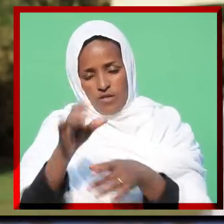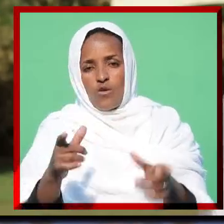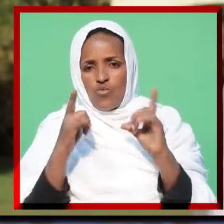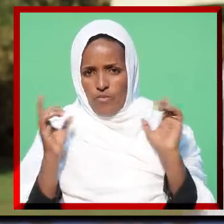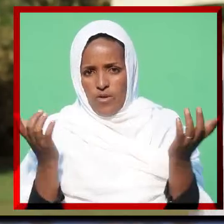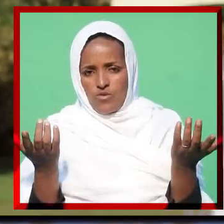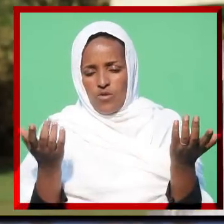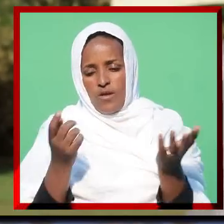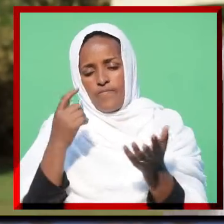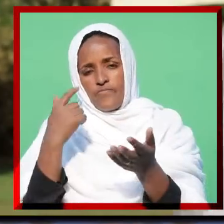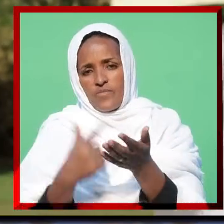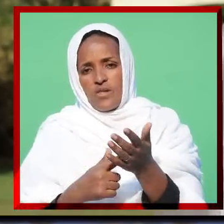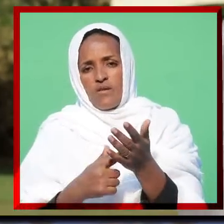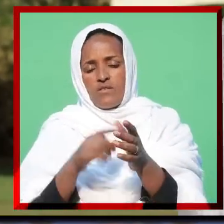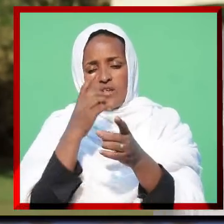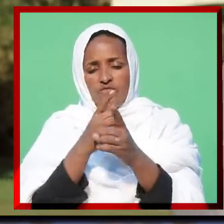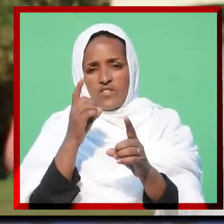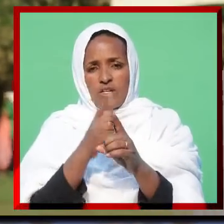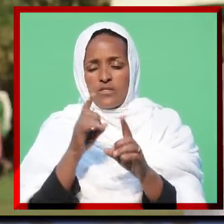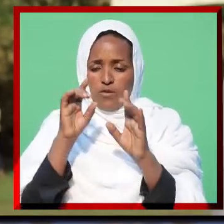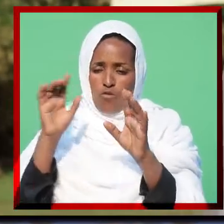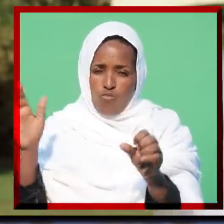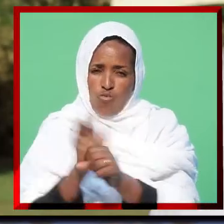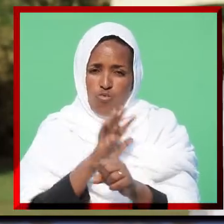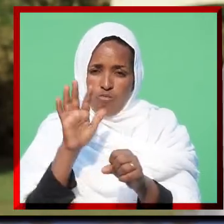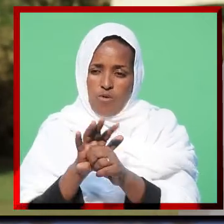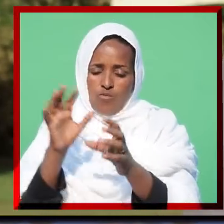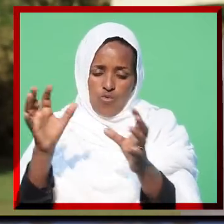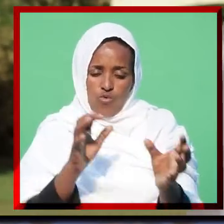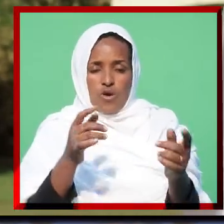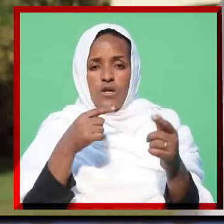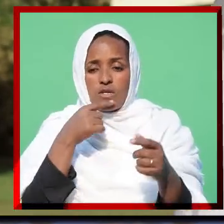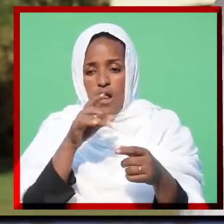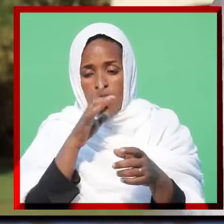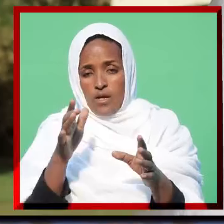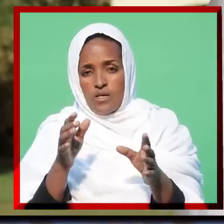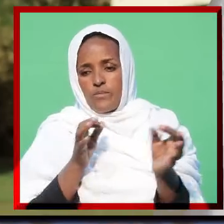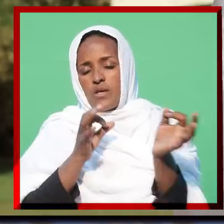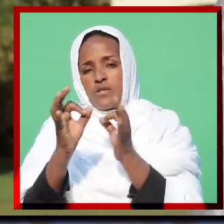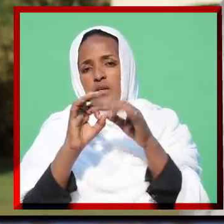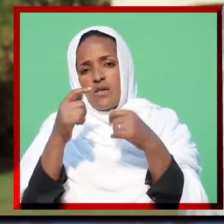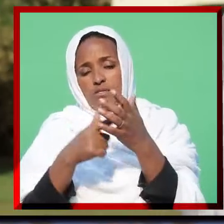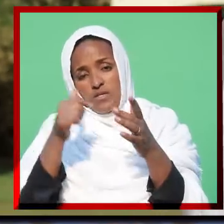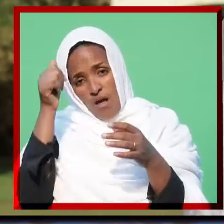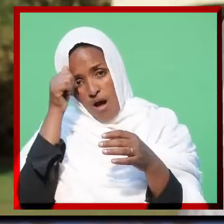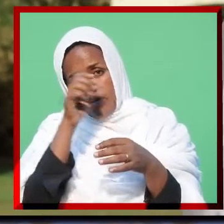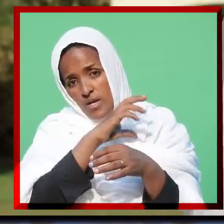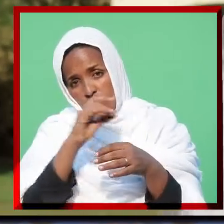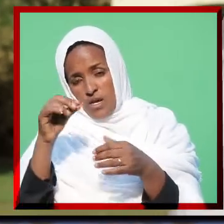ይኖርባቸዋል። ይኸው እኮ ኦሪት ዘፍጥረት እንዳለ ሙሉ በሙሉ እንዳልነገረን የሚያስረዳው ስለ